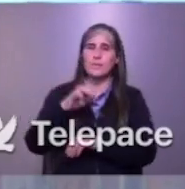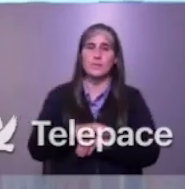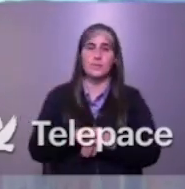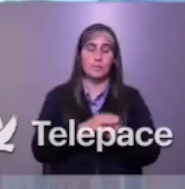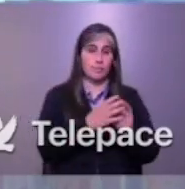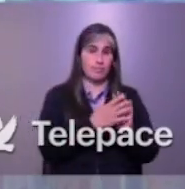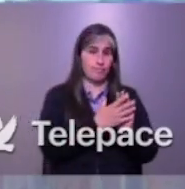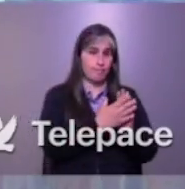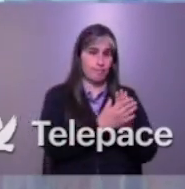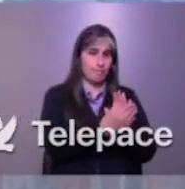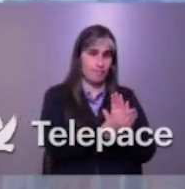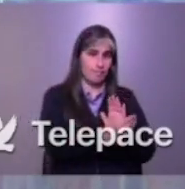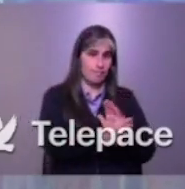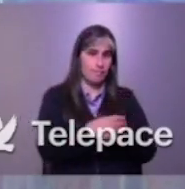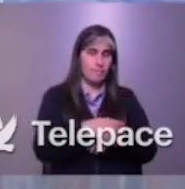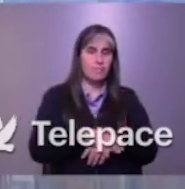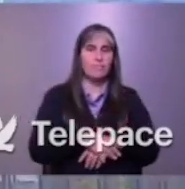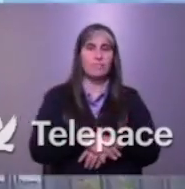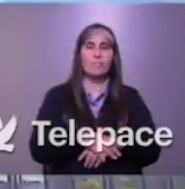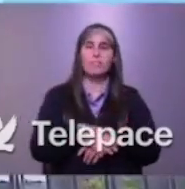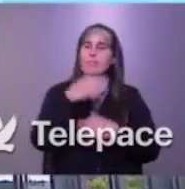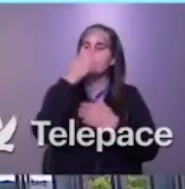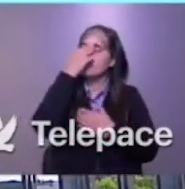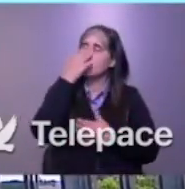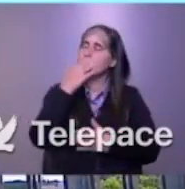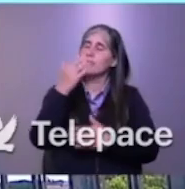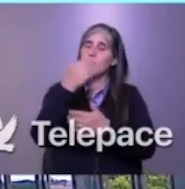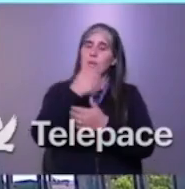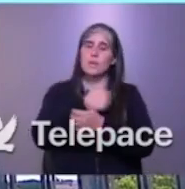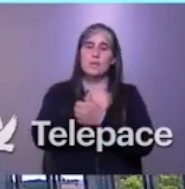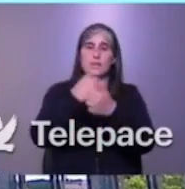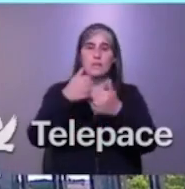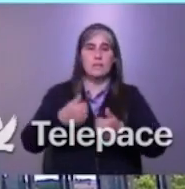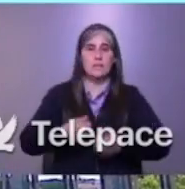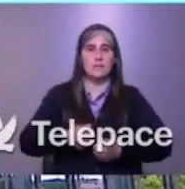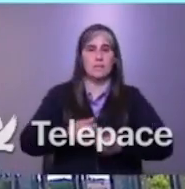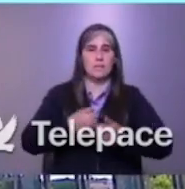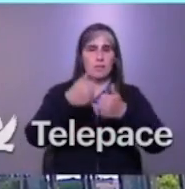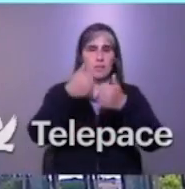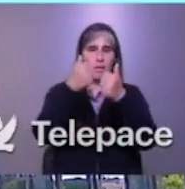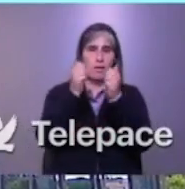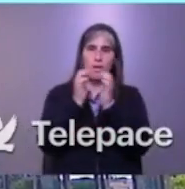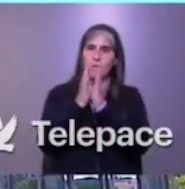Si dicono cose stupende, città di Dio.